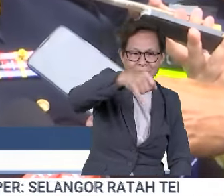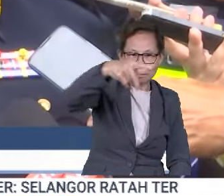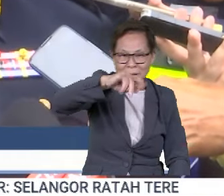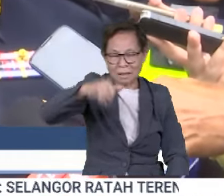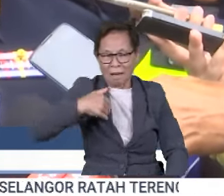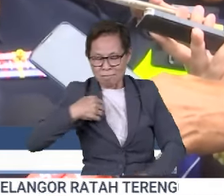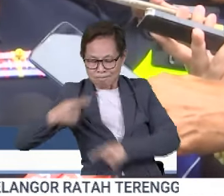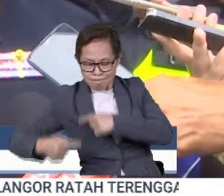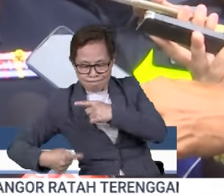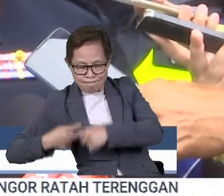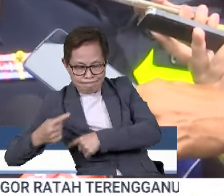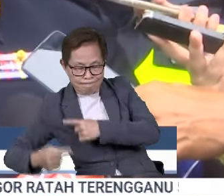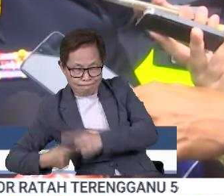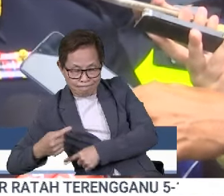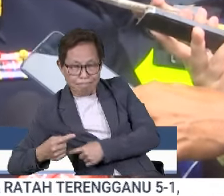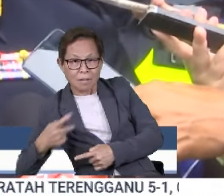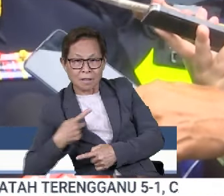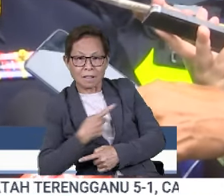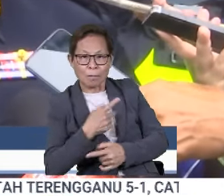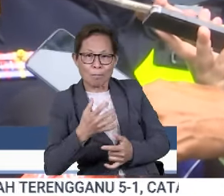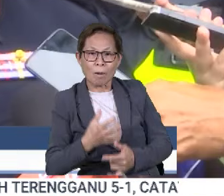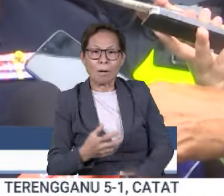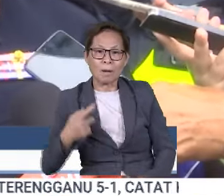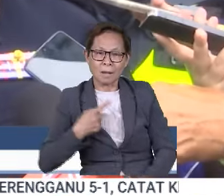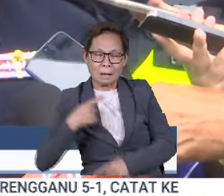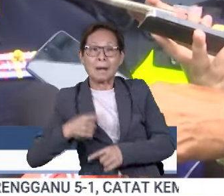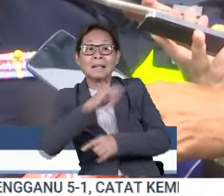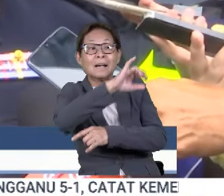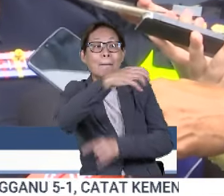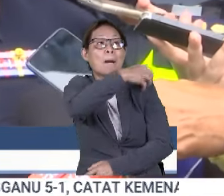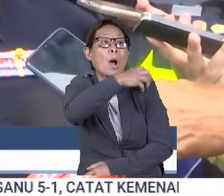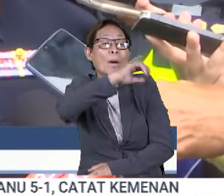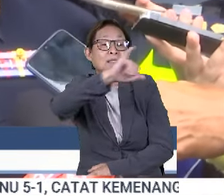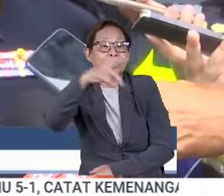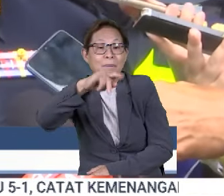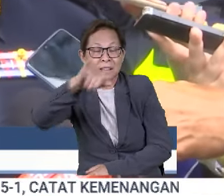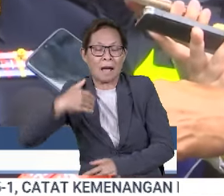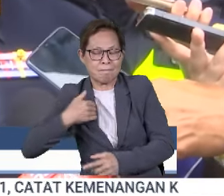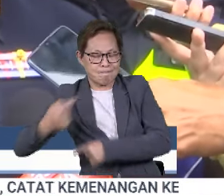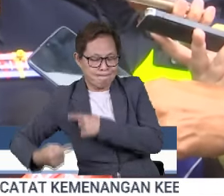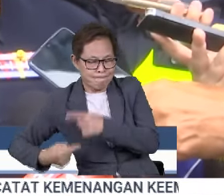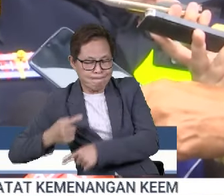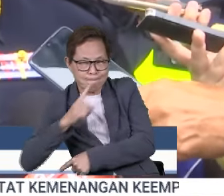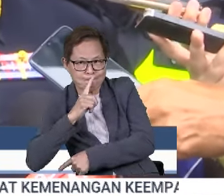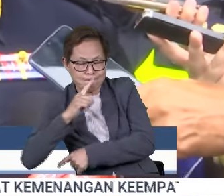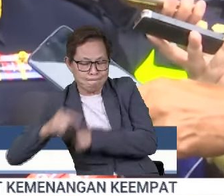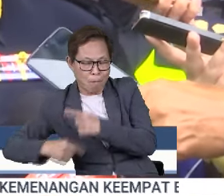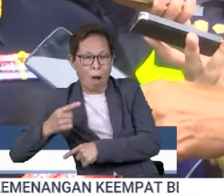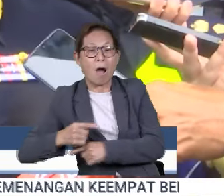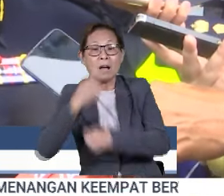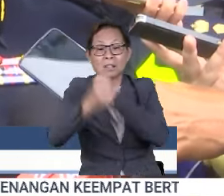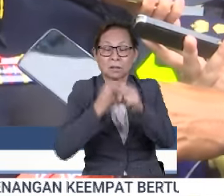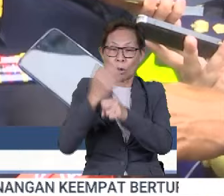So kita nak wawarkan lah. Kita buat penyamaran dan Kalau tak lepas adalah view yang